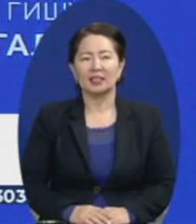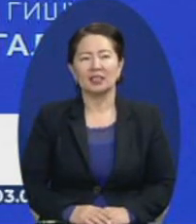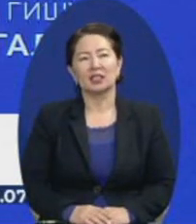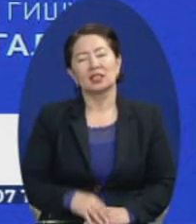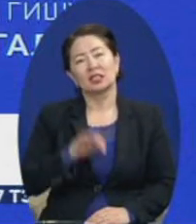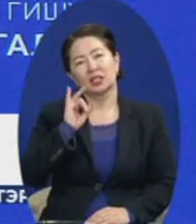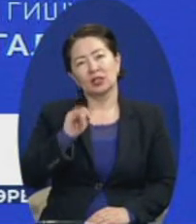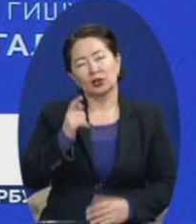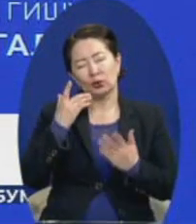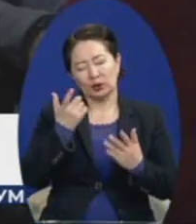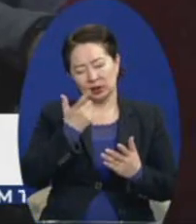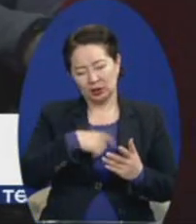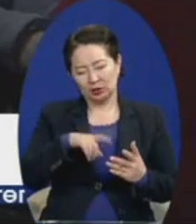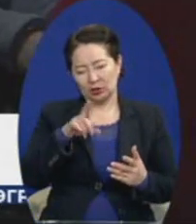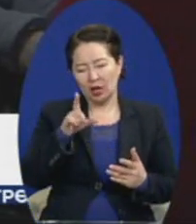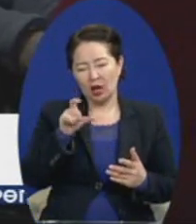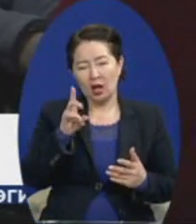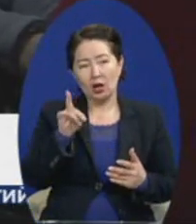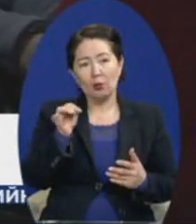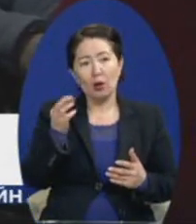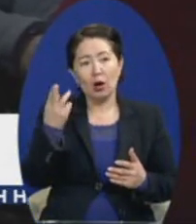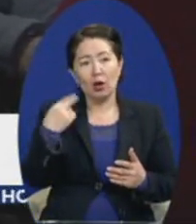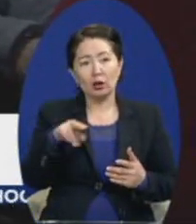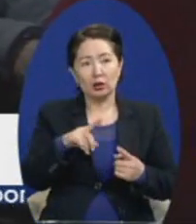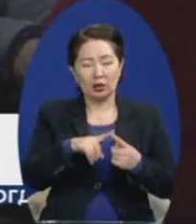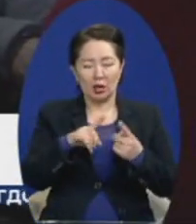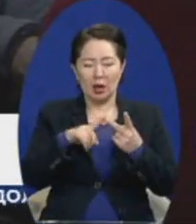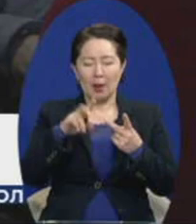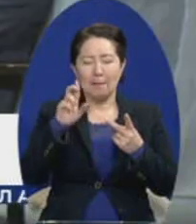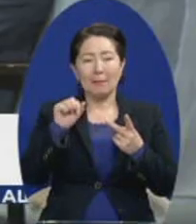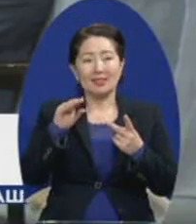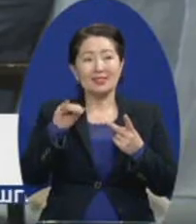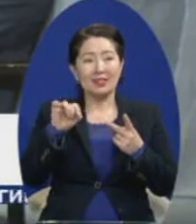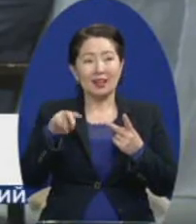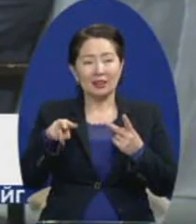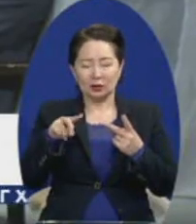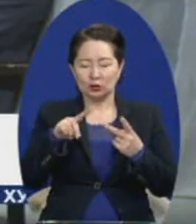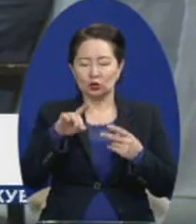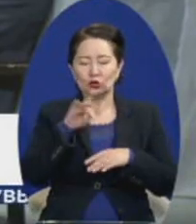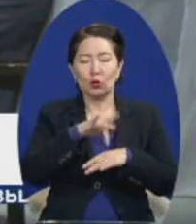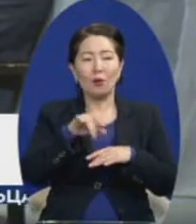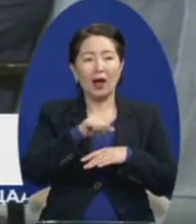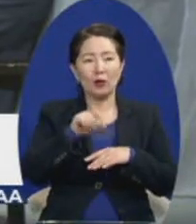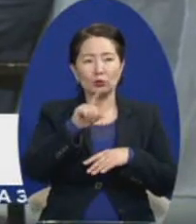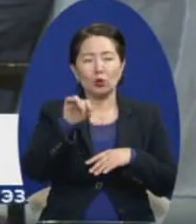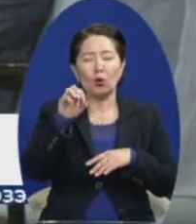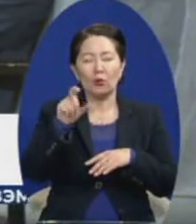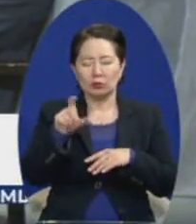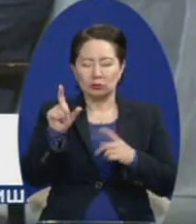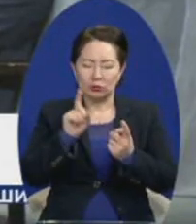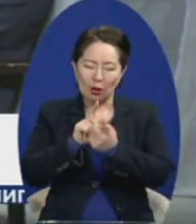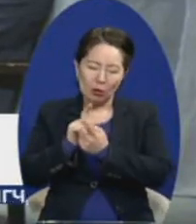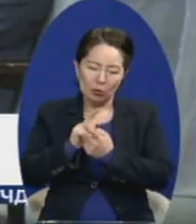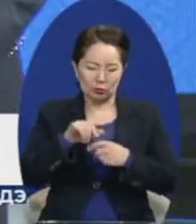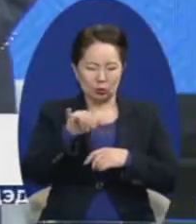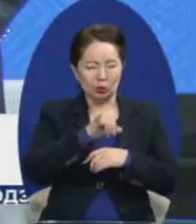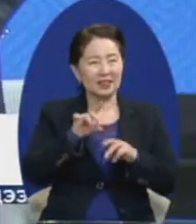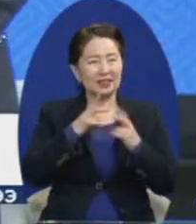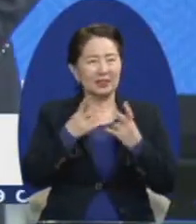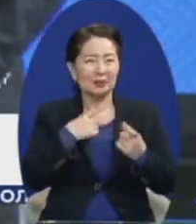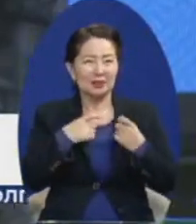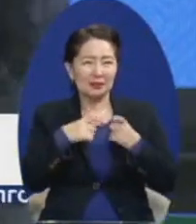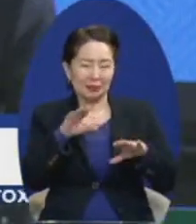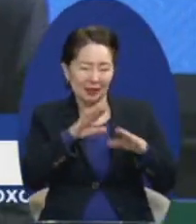Улсын хурлын гишүүн Инх Болд Батс Жаргал нар Төв аймгийн Төв мод сумын иргэдтэй уулзаж улсын хурлаас гаргасан бодлого шийдвэр улс орны нийгмийн эдийн засгийн